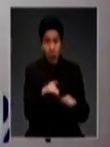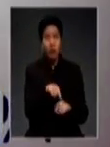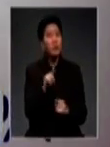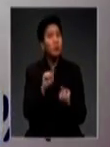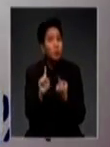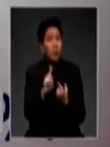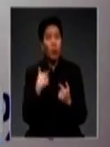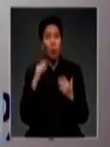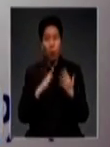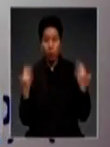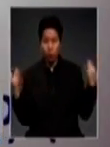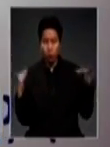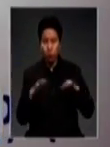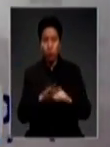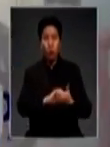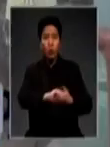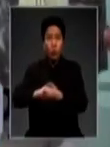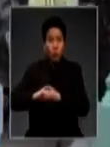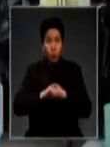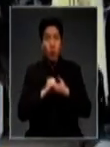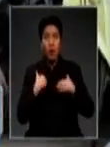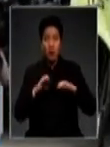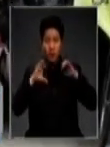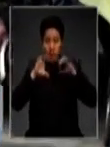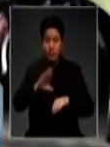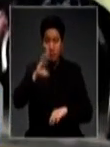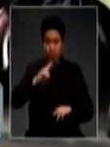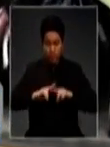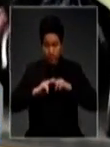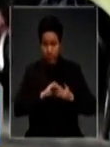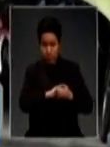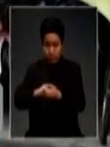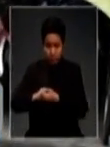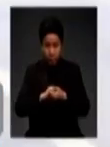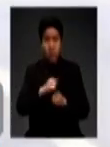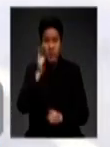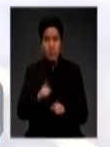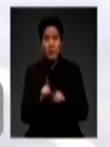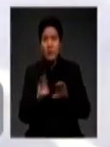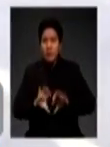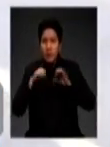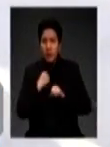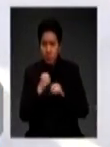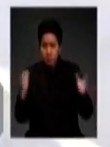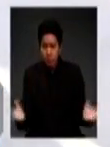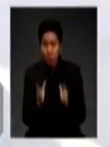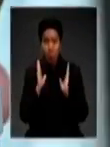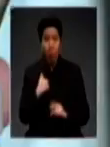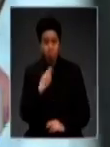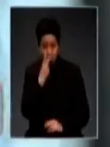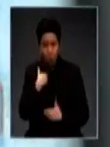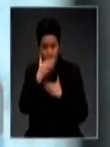ราะการมีส่วนร่วมอย่างใกล้ชิดในลักษณะประชารัฐที่รัฐบาลพยายามส่งเสริมอยู่สิ่งที่ตื่นตาตื่นใจมากเลย